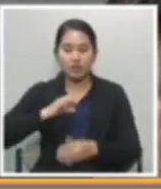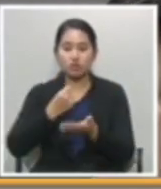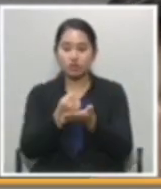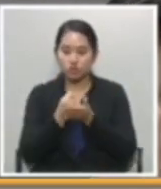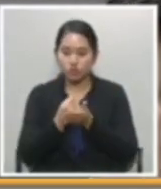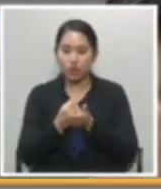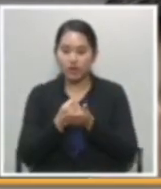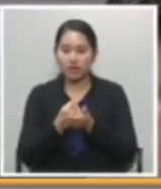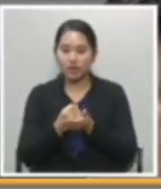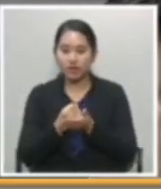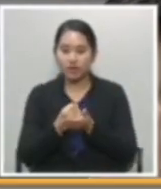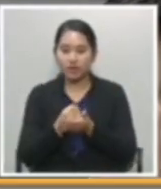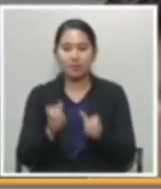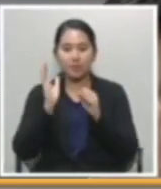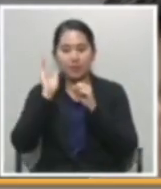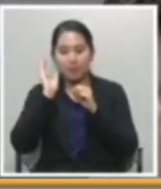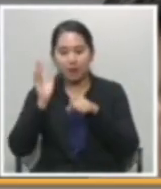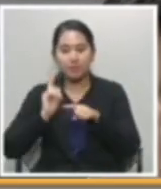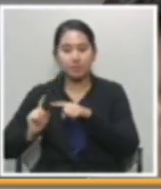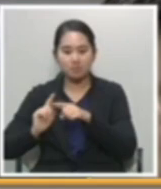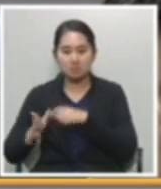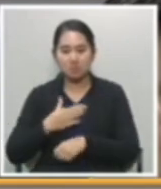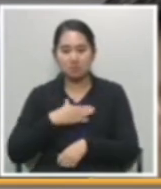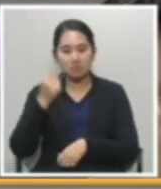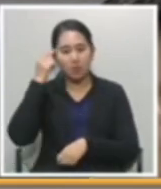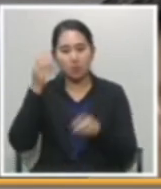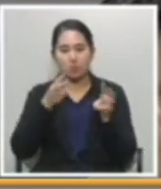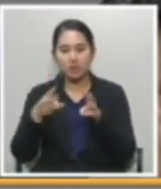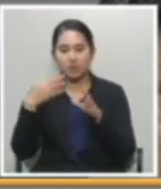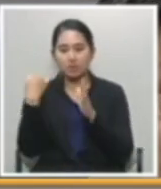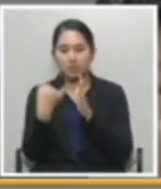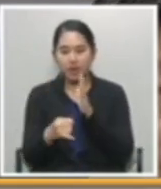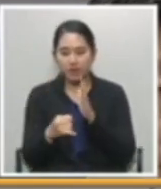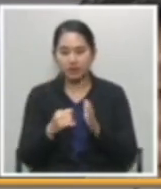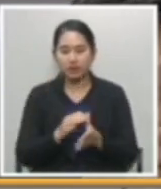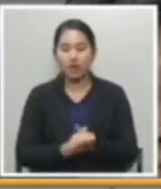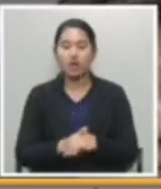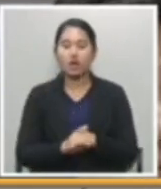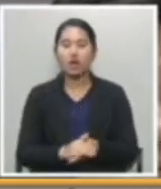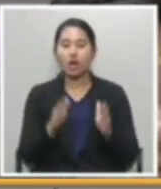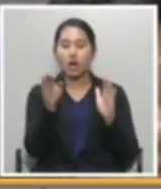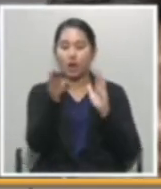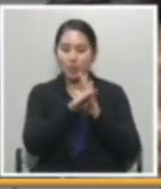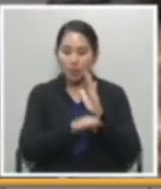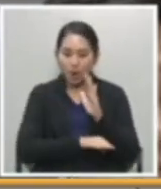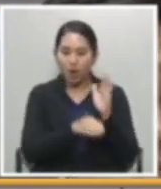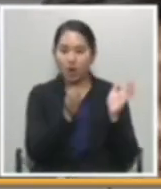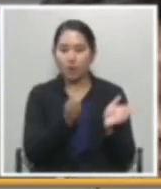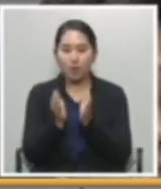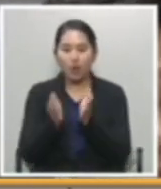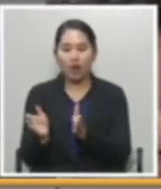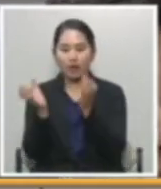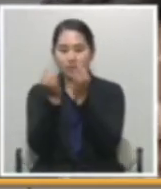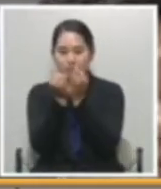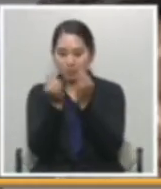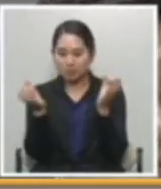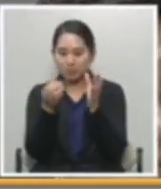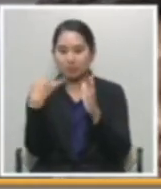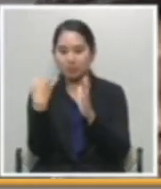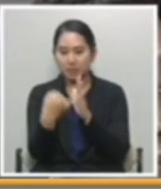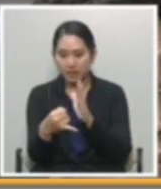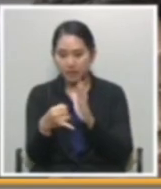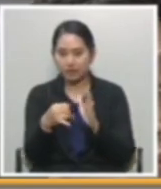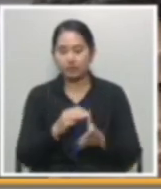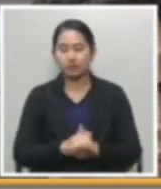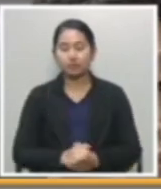ายผมว่ามันไม่ถูกนะครับมันไม่ถูกขั้นตอนกระบวนวิธีการตามรัฐธรรมนูญอะไรต่างๆเองน